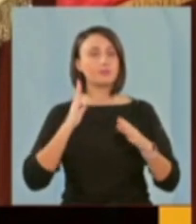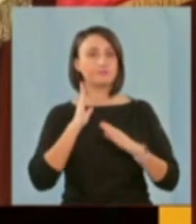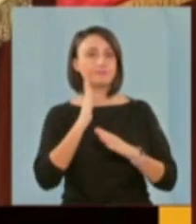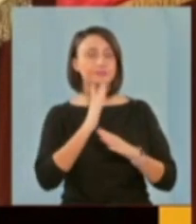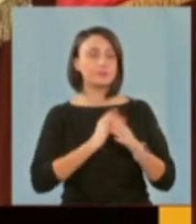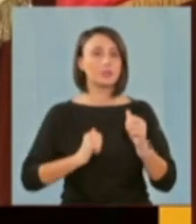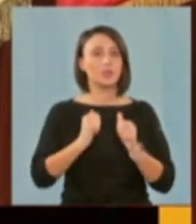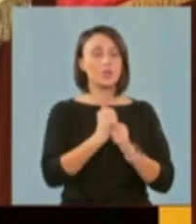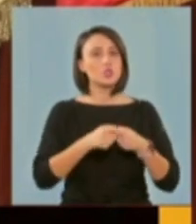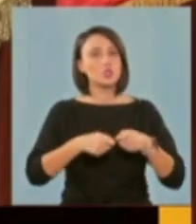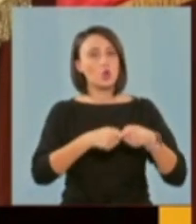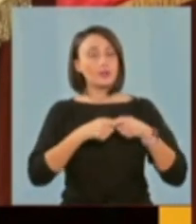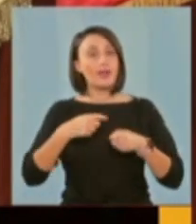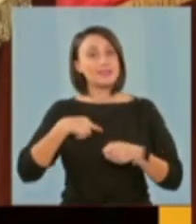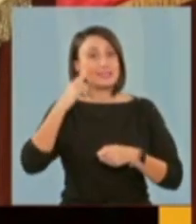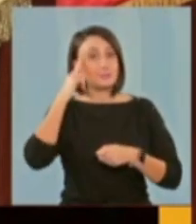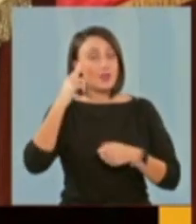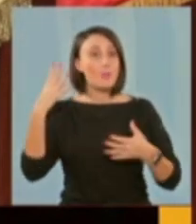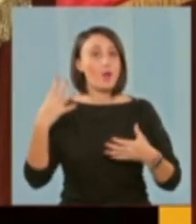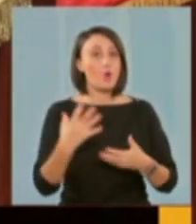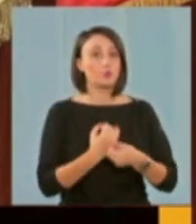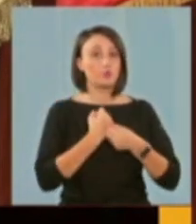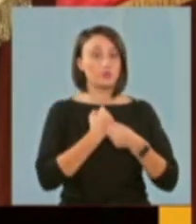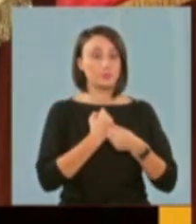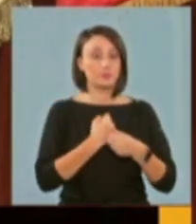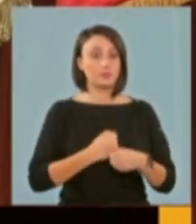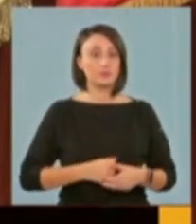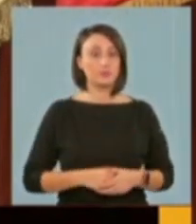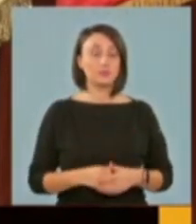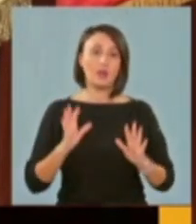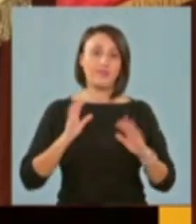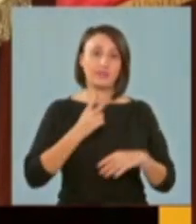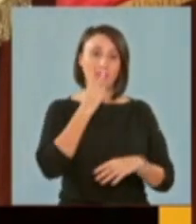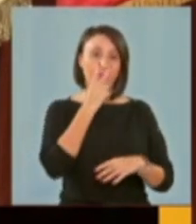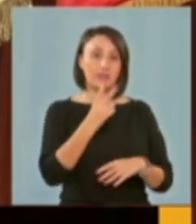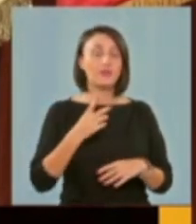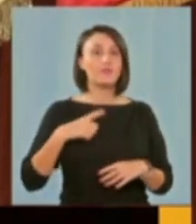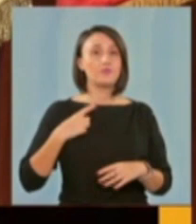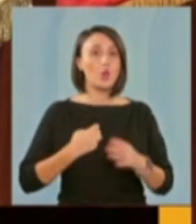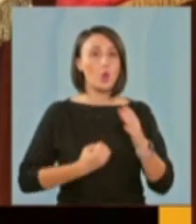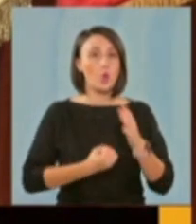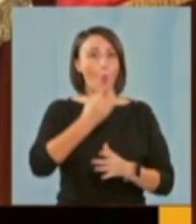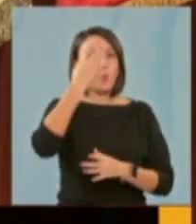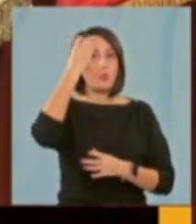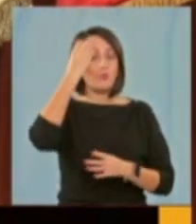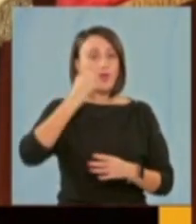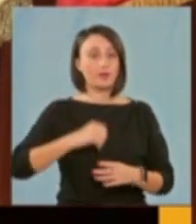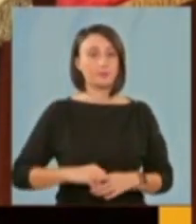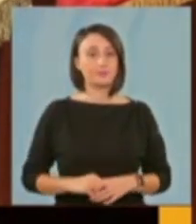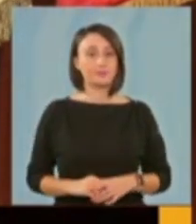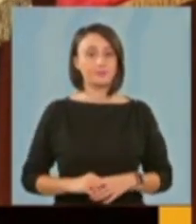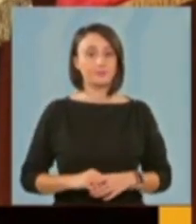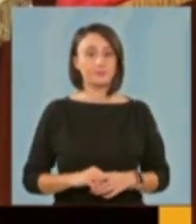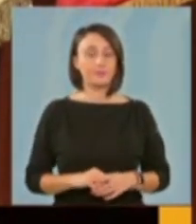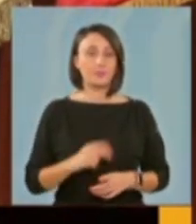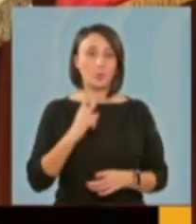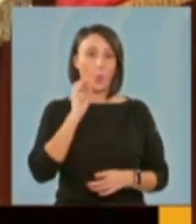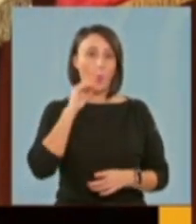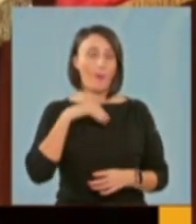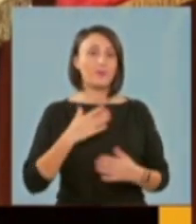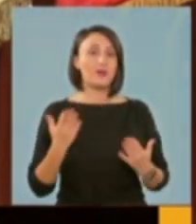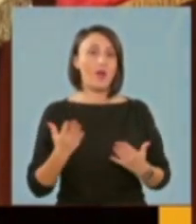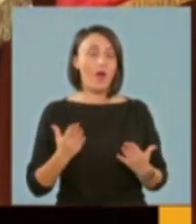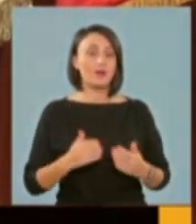societății. Și sperăm că vom reuși, având în vedere că vom fi noul guvern, doi oameni